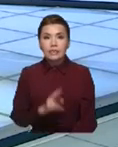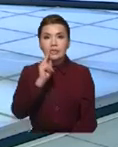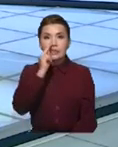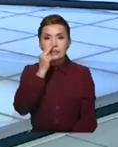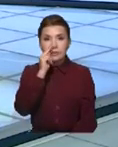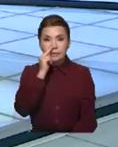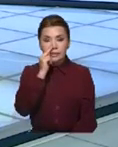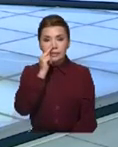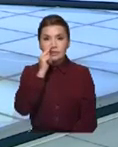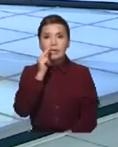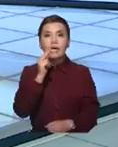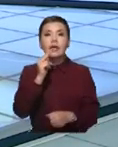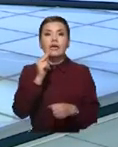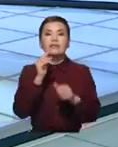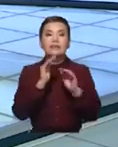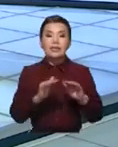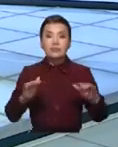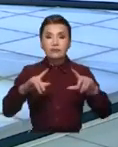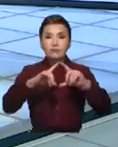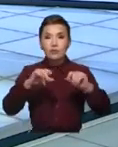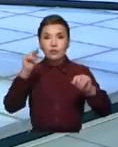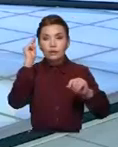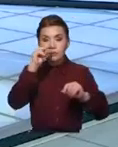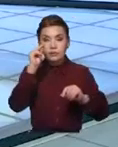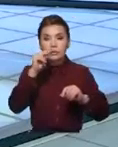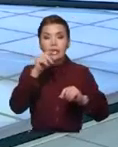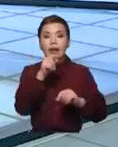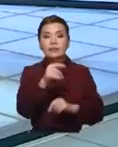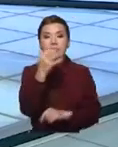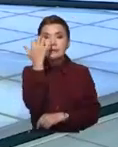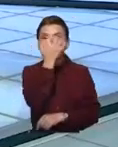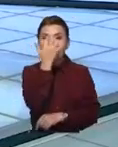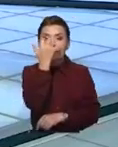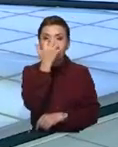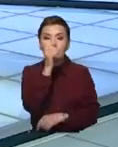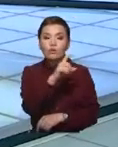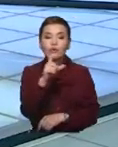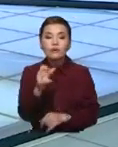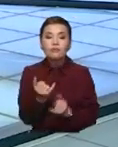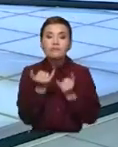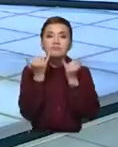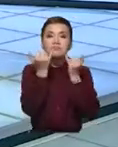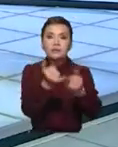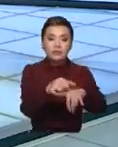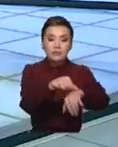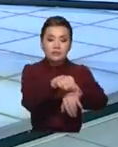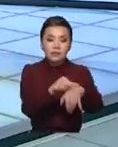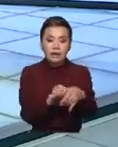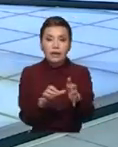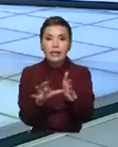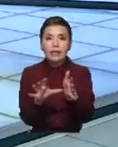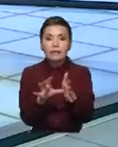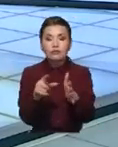Шымкенттік оқушылар зағип жандардың еркін жүріп тұруына мүмкіндік беретін құрылғы құрастырды. Электронды білезік ерекше күтімді қажет